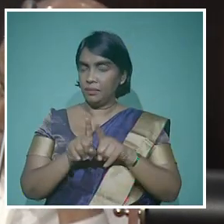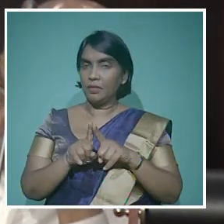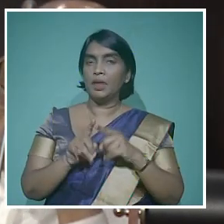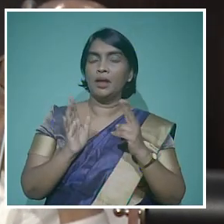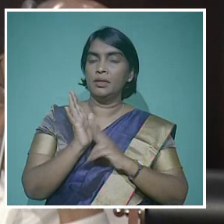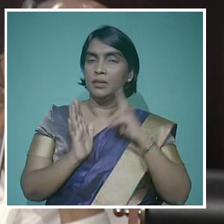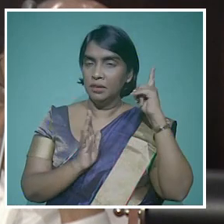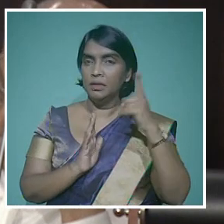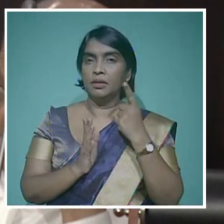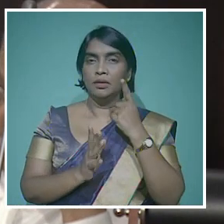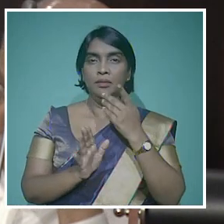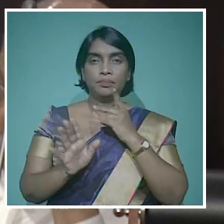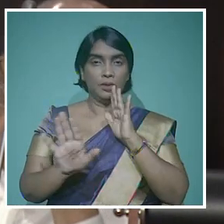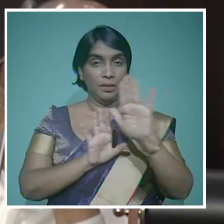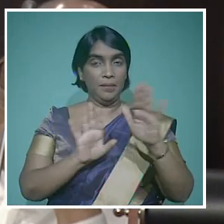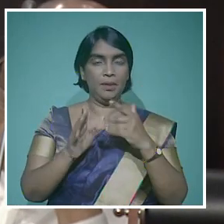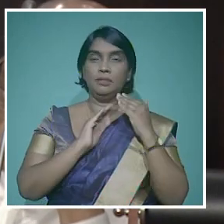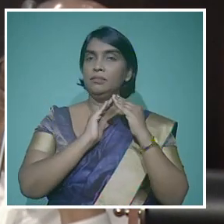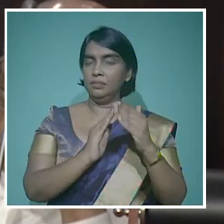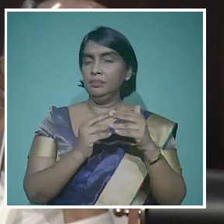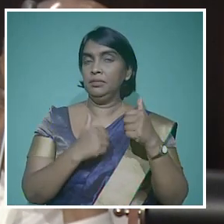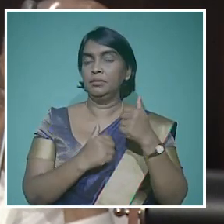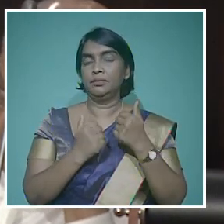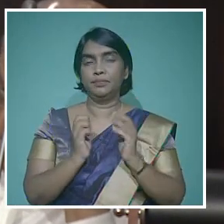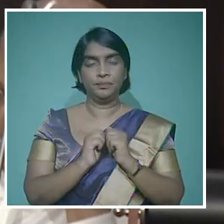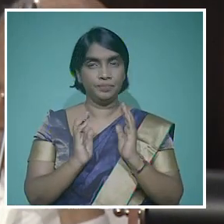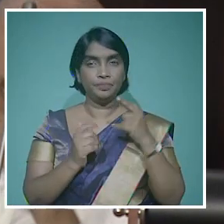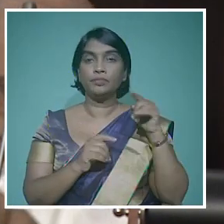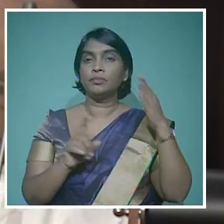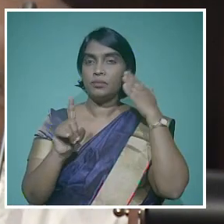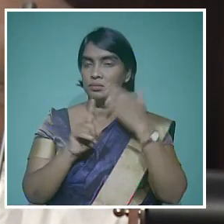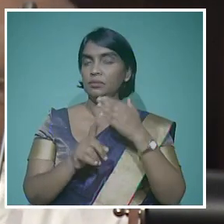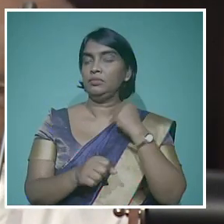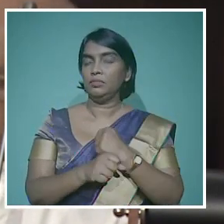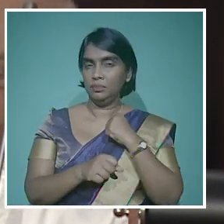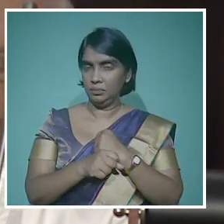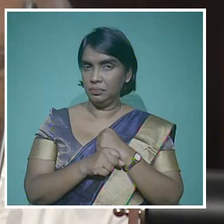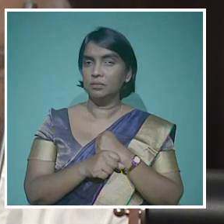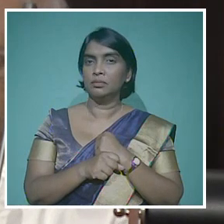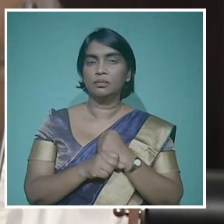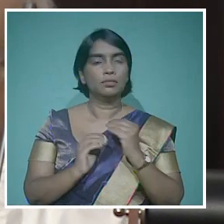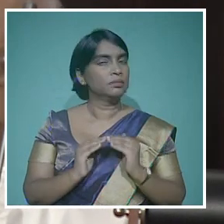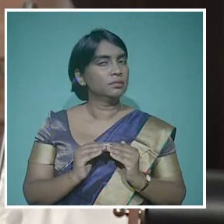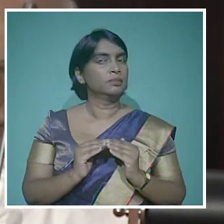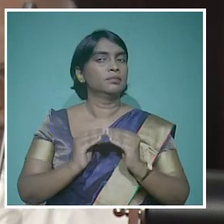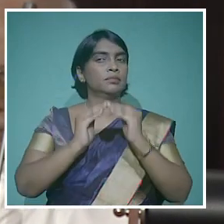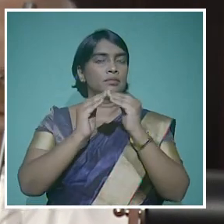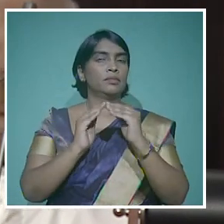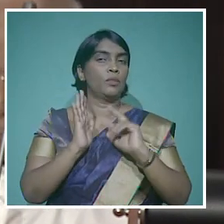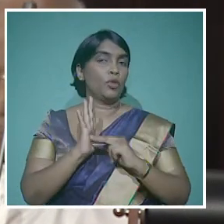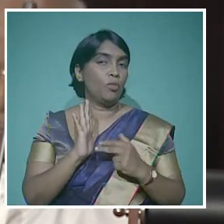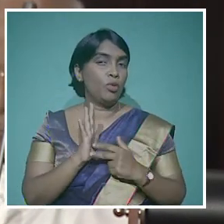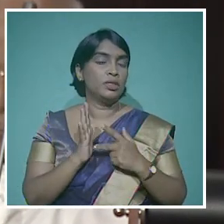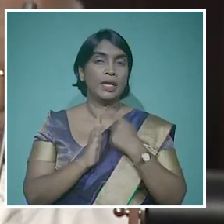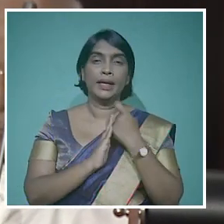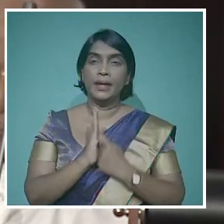ජාතික මෙහෙයුම් මැදිරියක් ස්ථාපනය කරනවා. ඒ පිළිබඳ රජයේ සංවර්ධන ව්‍යාපෘති ගැනත්